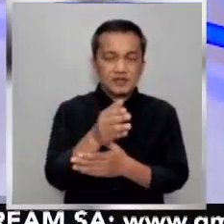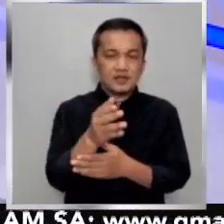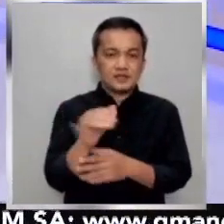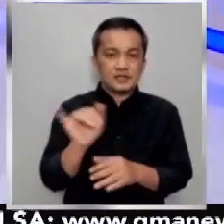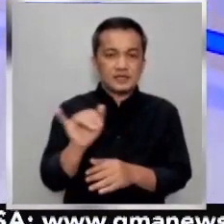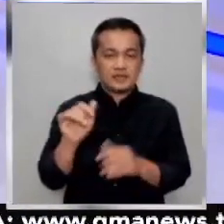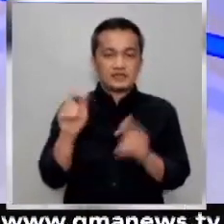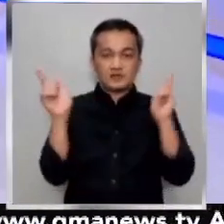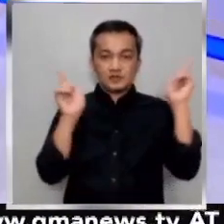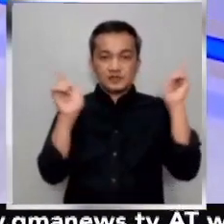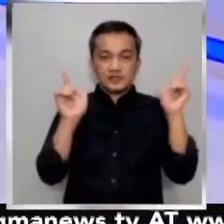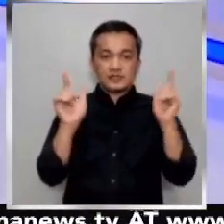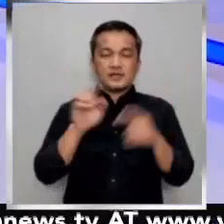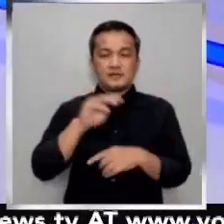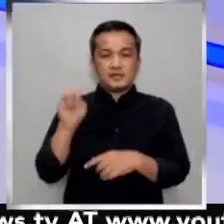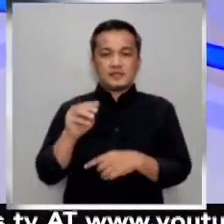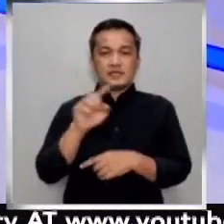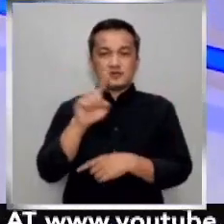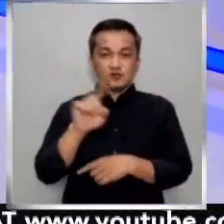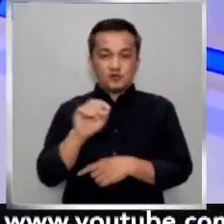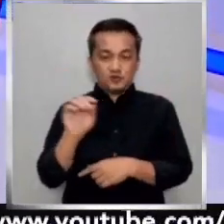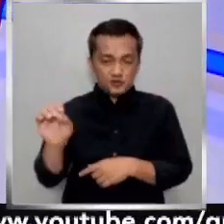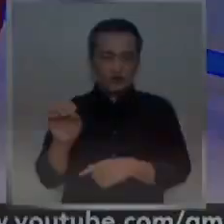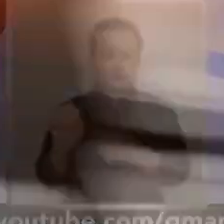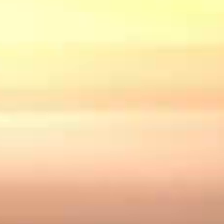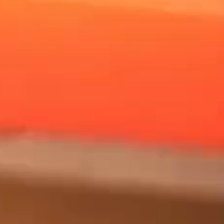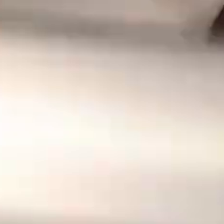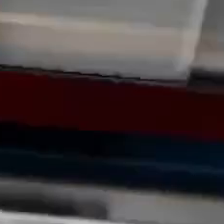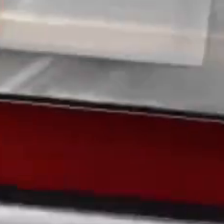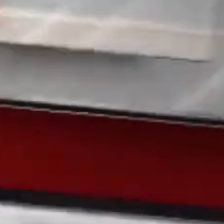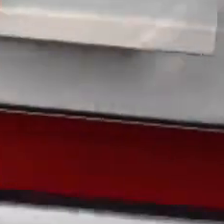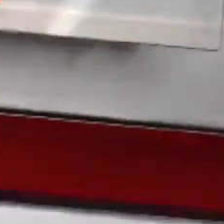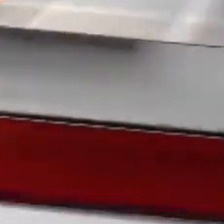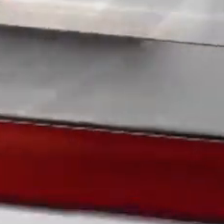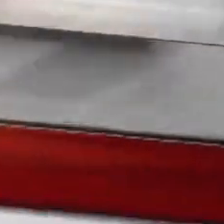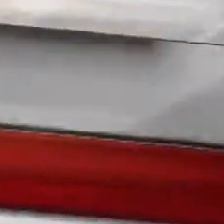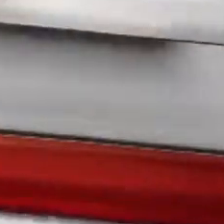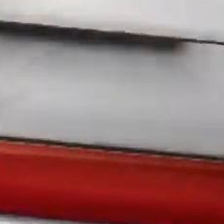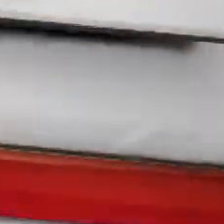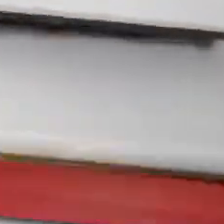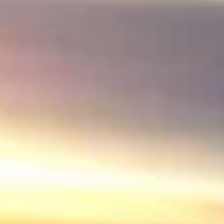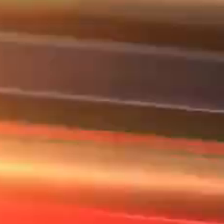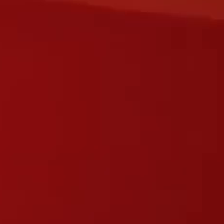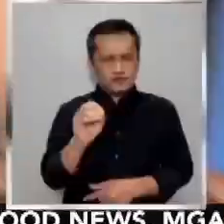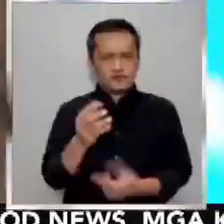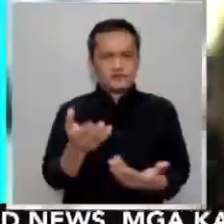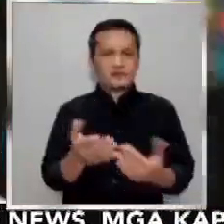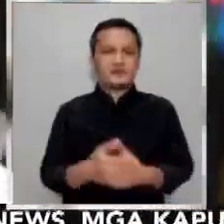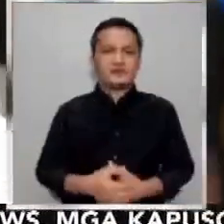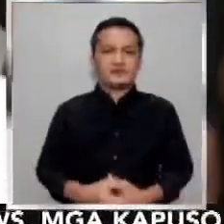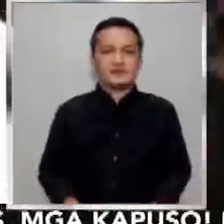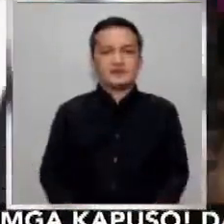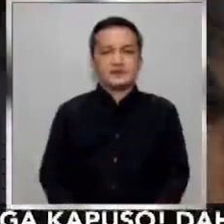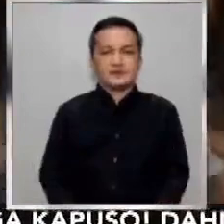at Manila Zoo. Mula sa Maynila, nakatutok live si Dano Tingkungko. Dano!